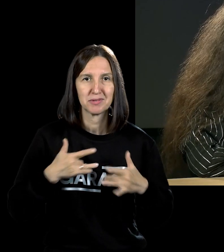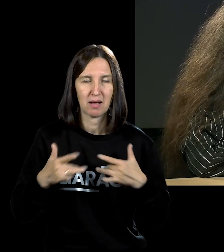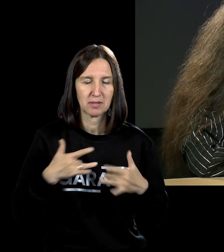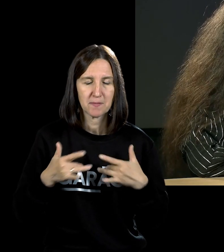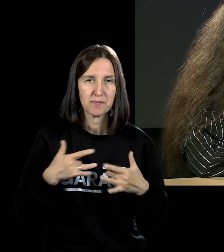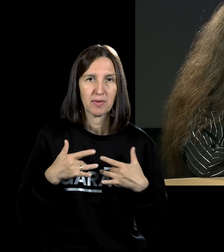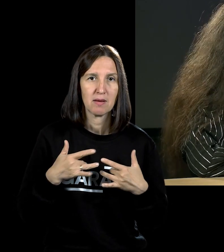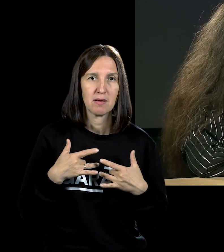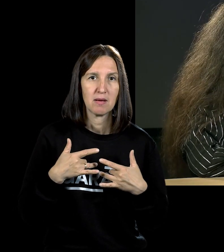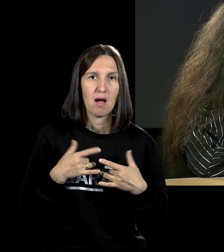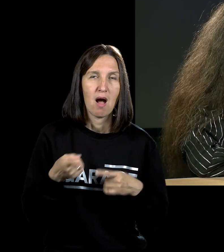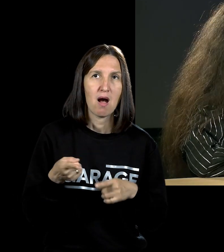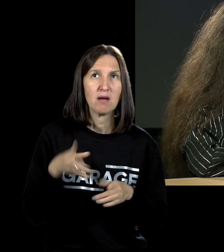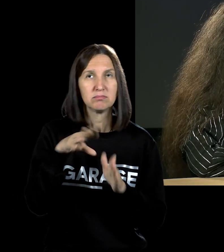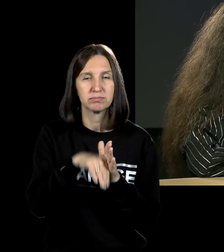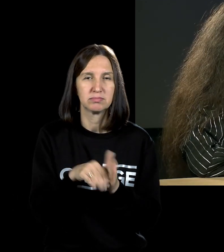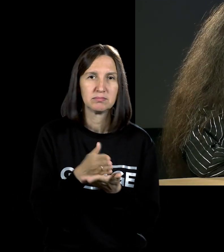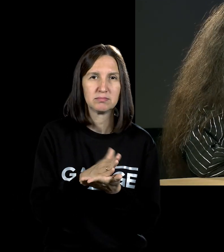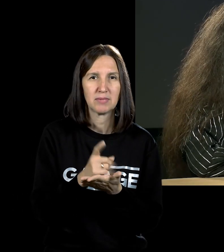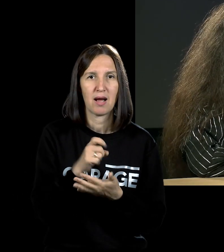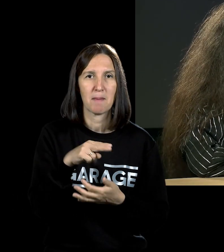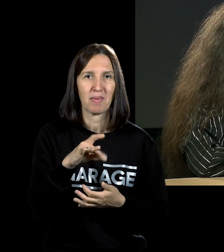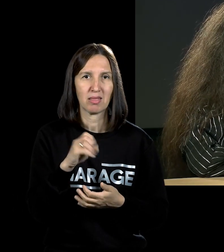работавшего на грани хэппенинга.